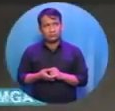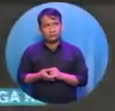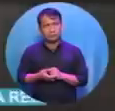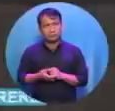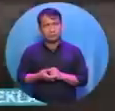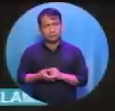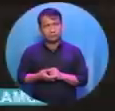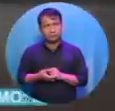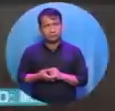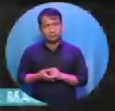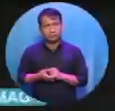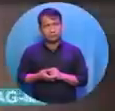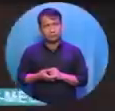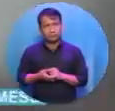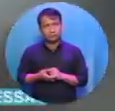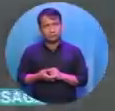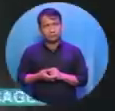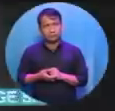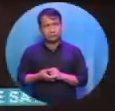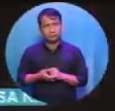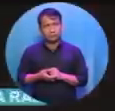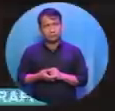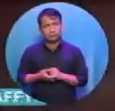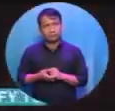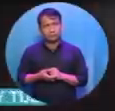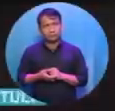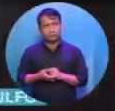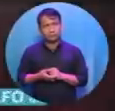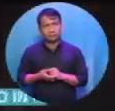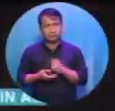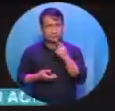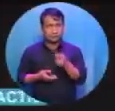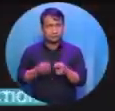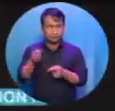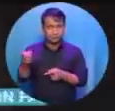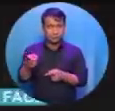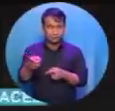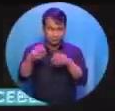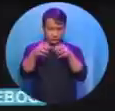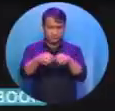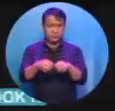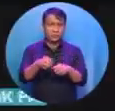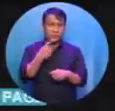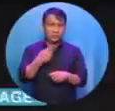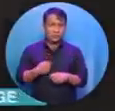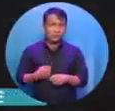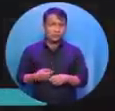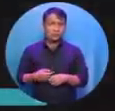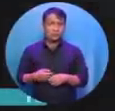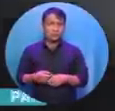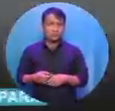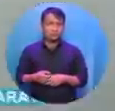Picture mo, tol. Hindi, video mo na lang. Tignan mo yung ginagawa. Tignan mo, ayan yung may kasalanan, pero hindi nila inuuli.